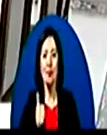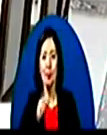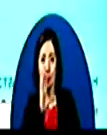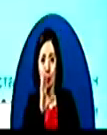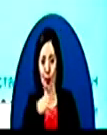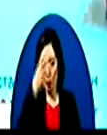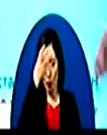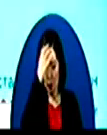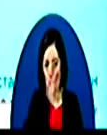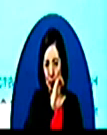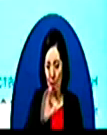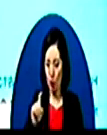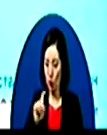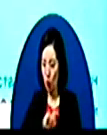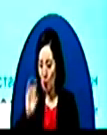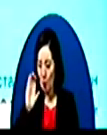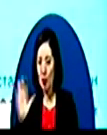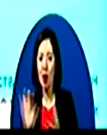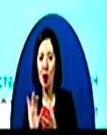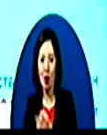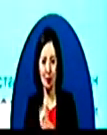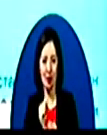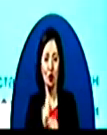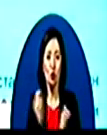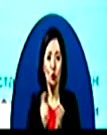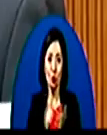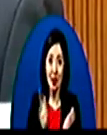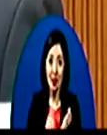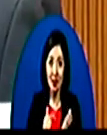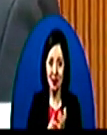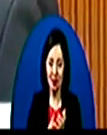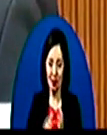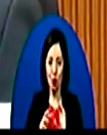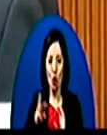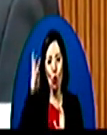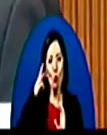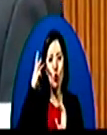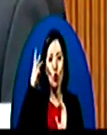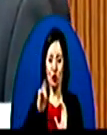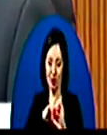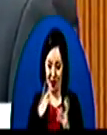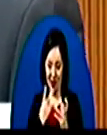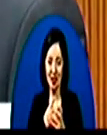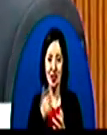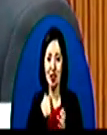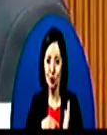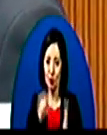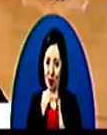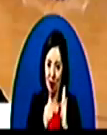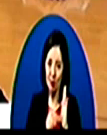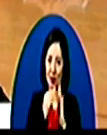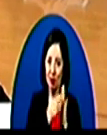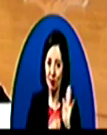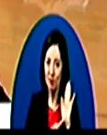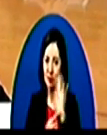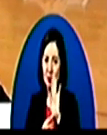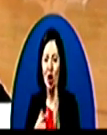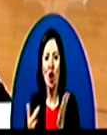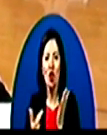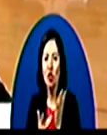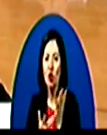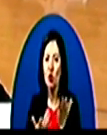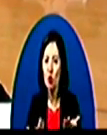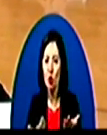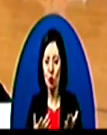хөвшлийн хамтын ажиллагаа чухал нөлөөтэй гэж мөрөөдөгчд нэгдлийн гишүүд тайлбарлаж байна. Технологийн дэвшил бол дэлхийн нийтийн хөгжлийн